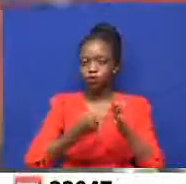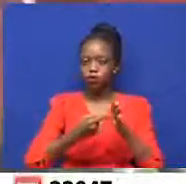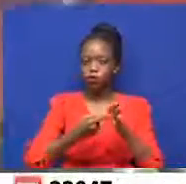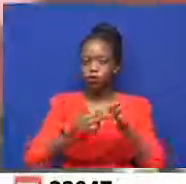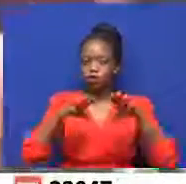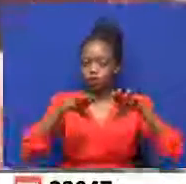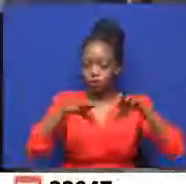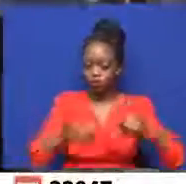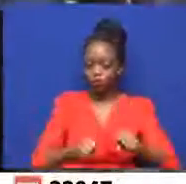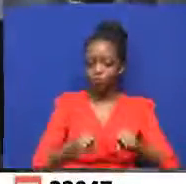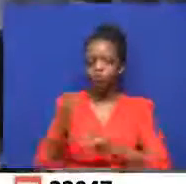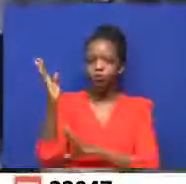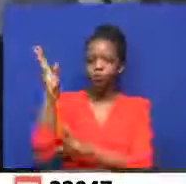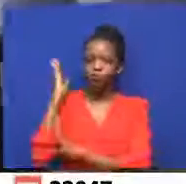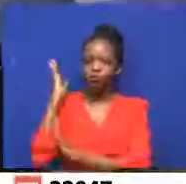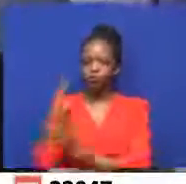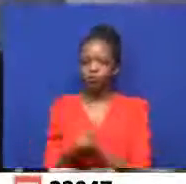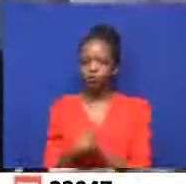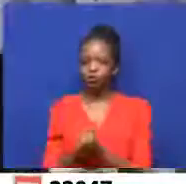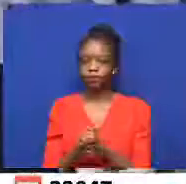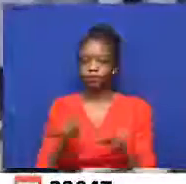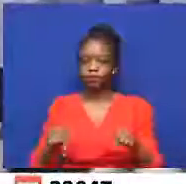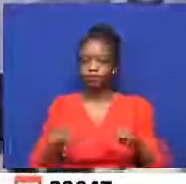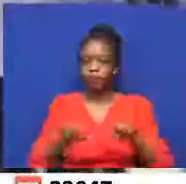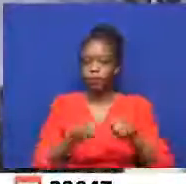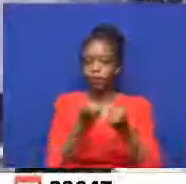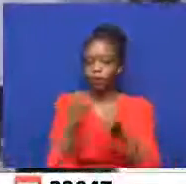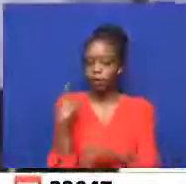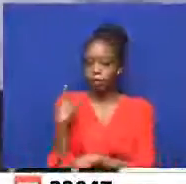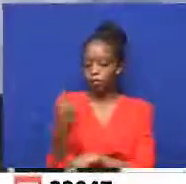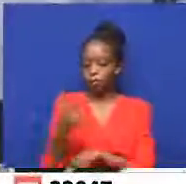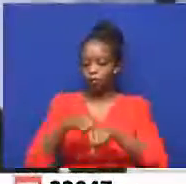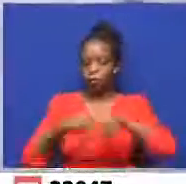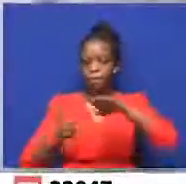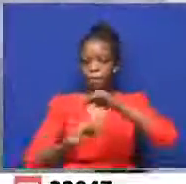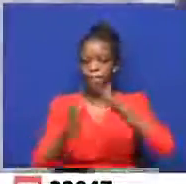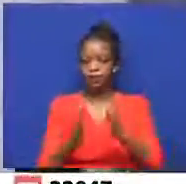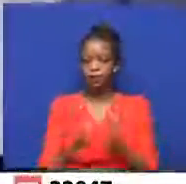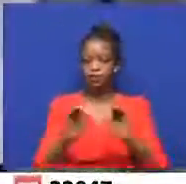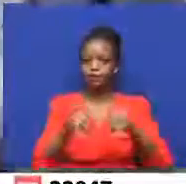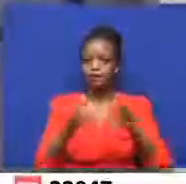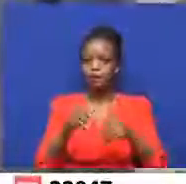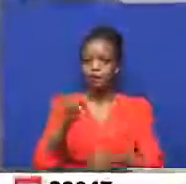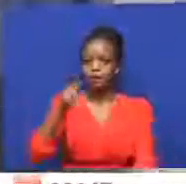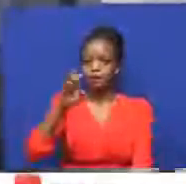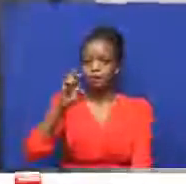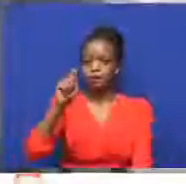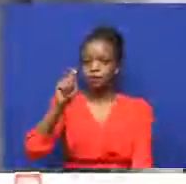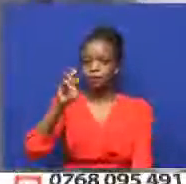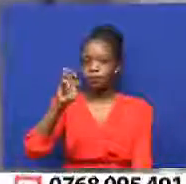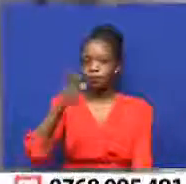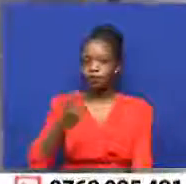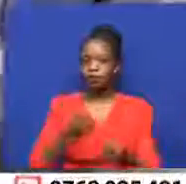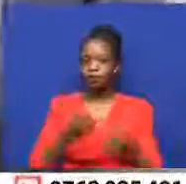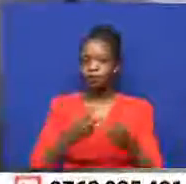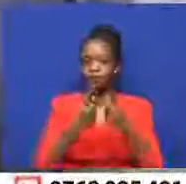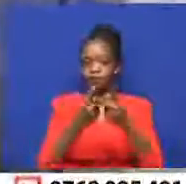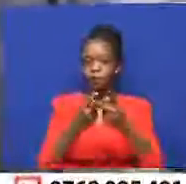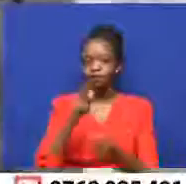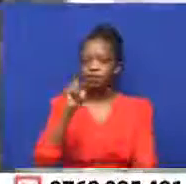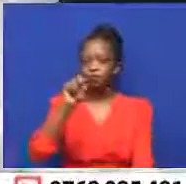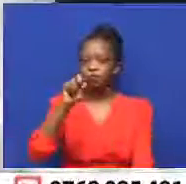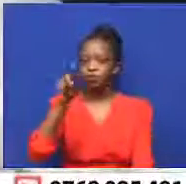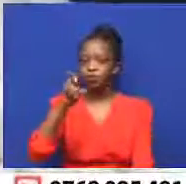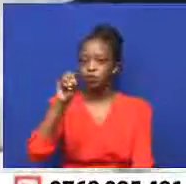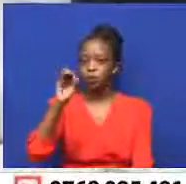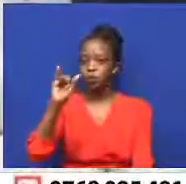taken as security. Haya yanajiri siku chache tu baada ya waziri wa kilimo Peter Munya kutembelea kiwanda cha sukari cha Nzoia kwa